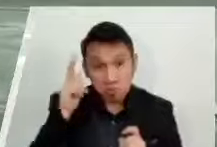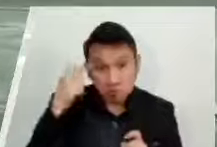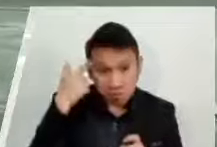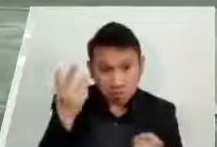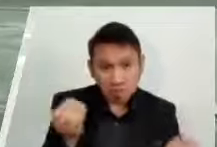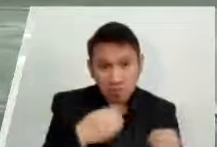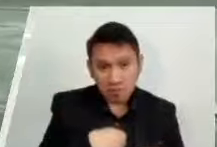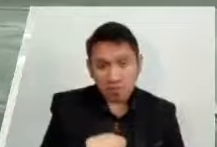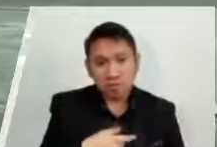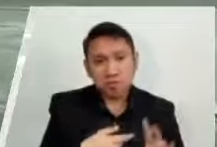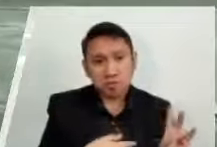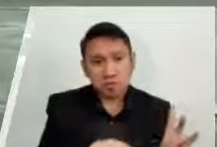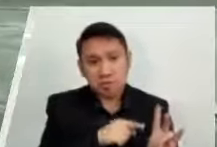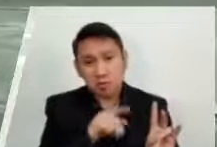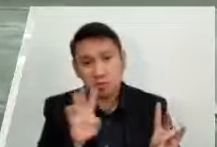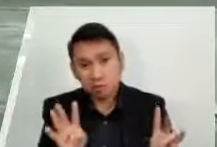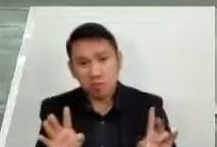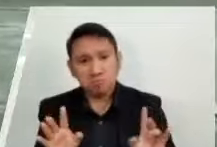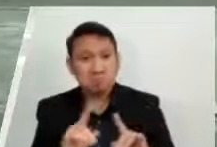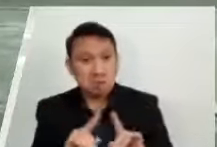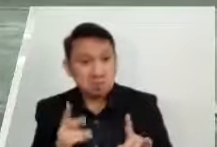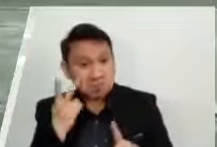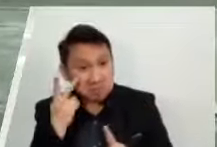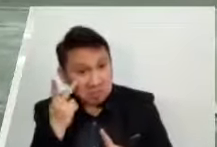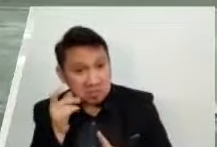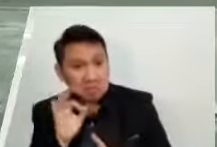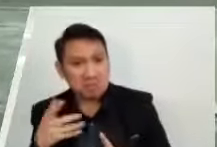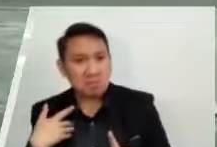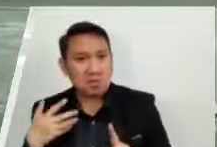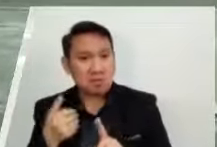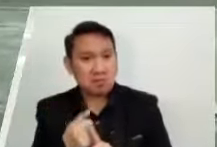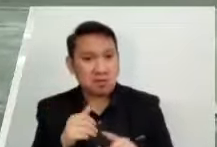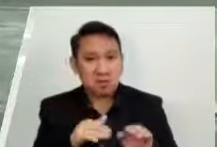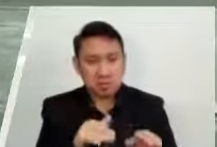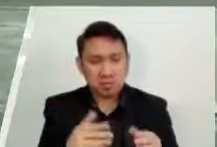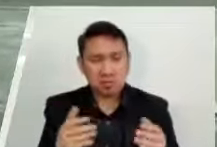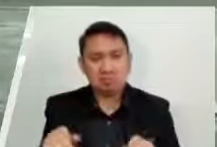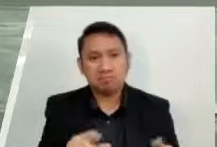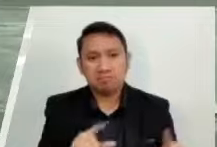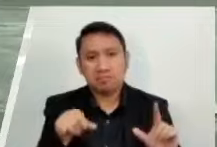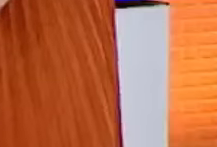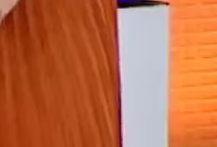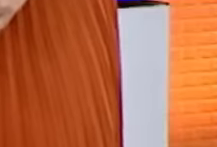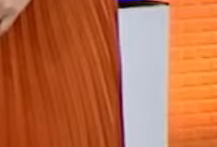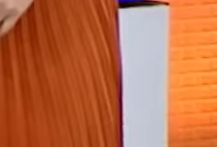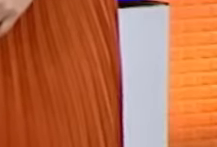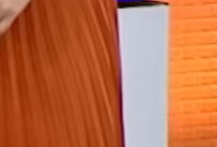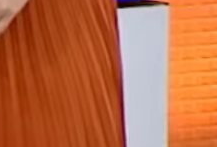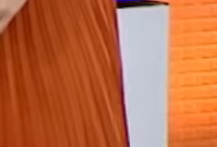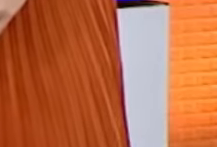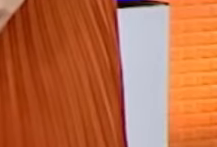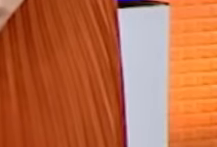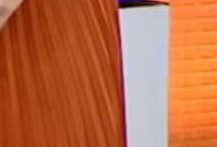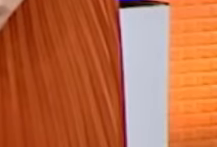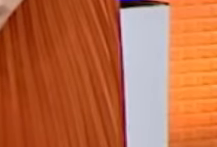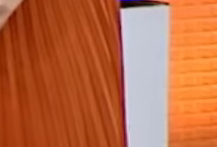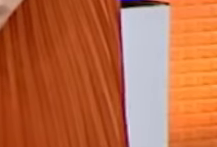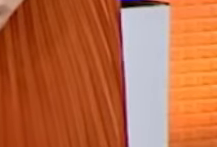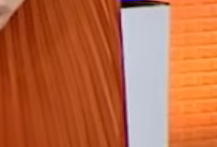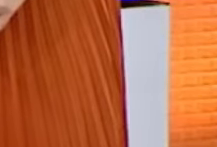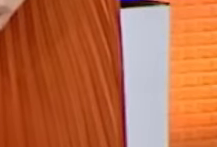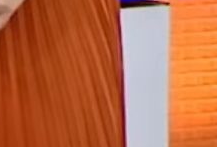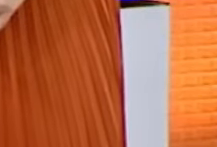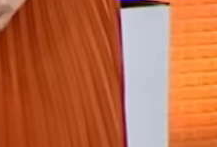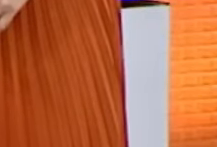uubra ito sa traffic. Ito ang street hirit mula rito sa Quezon City, Bam Alegre, para sa GMA Integrated News. Mga kapuso, para una ka sa mga